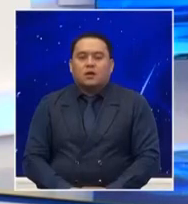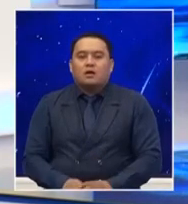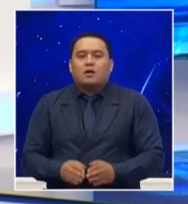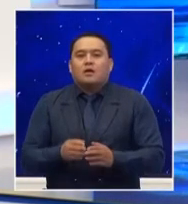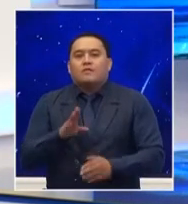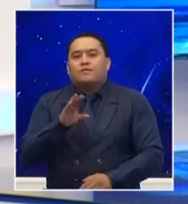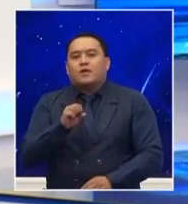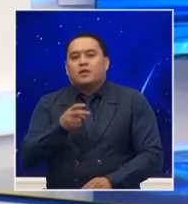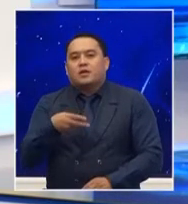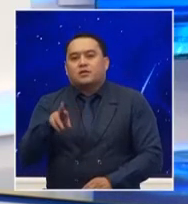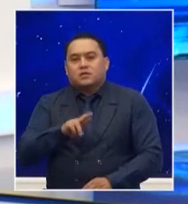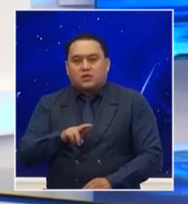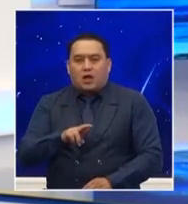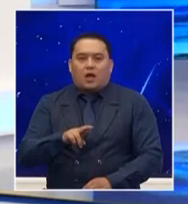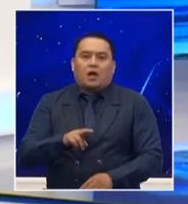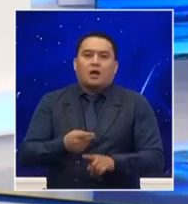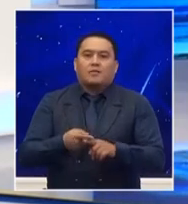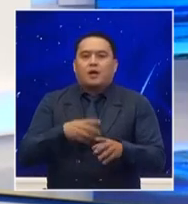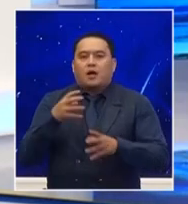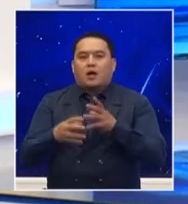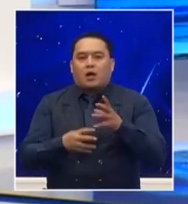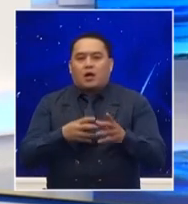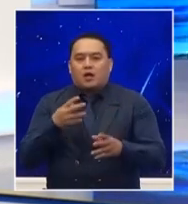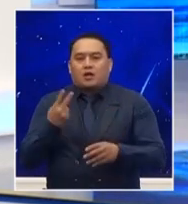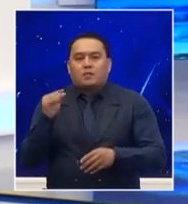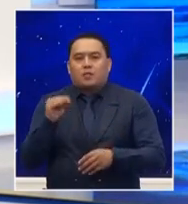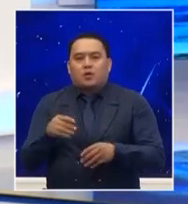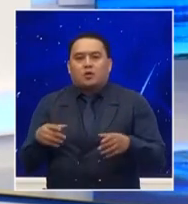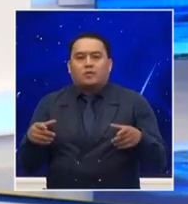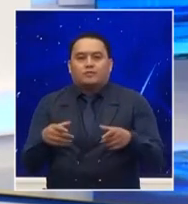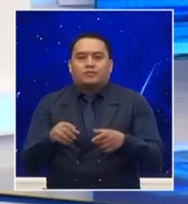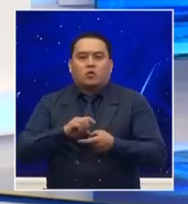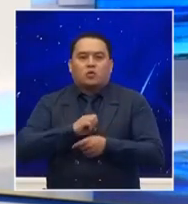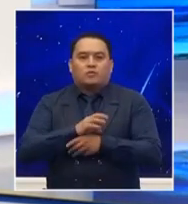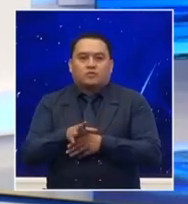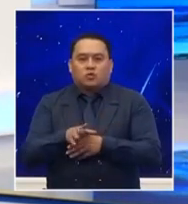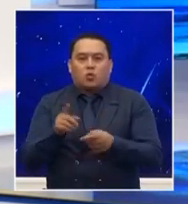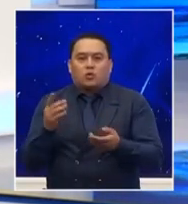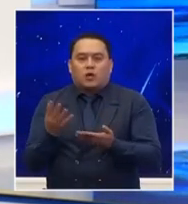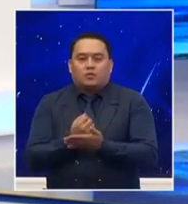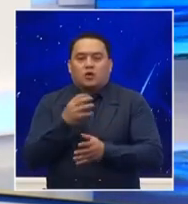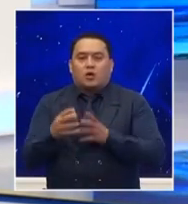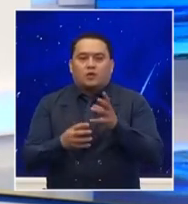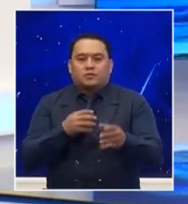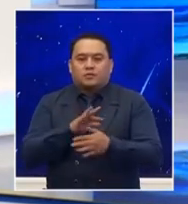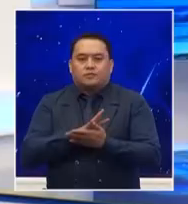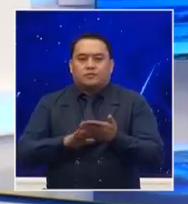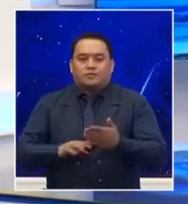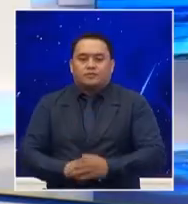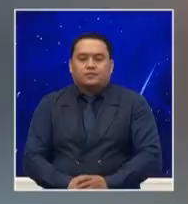Венецияны су басты, ал Сингапурде 2000 адам мінген кемеде коронавирус анықталды. Осы және өзге де жаһан жаңалықтары келесі